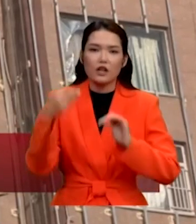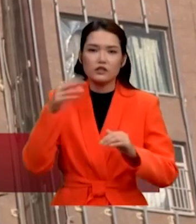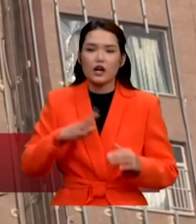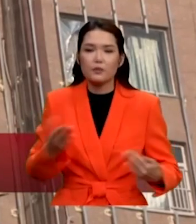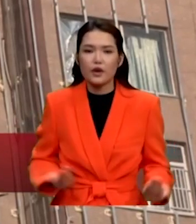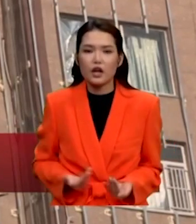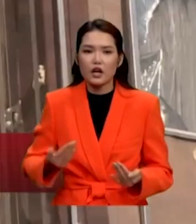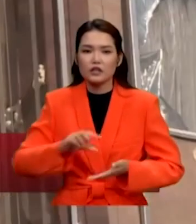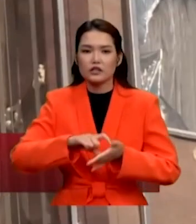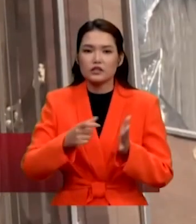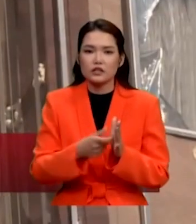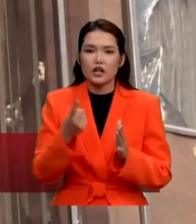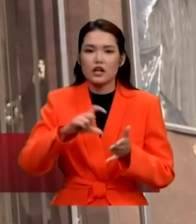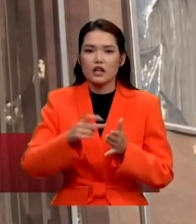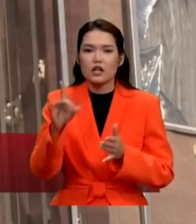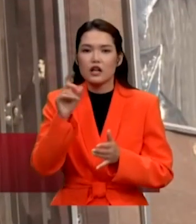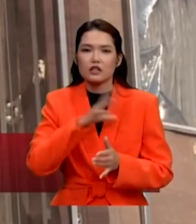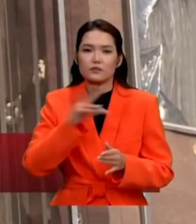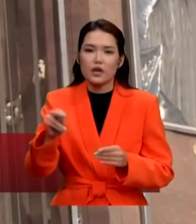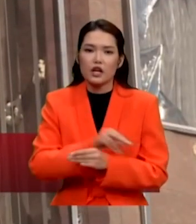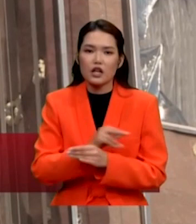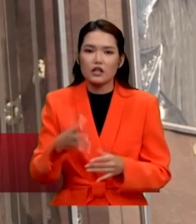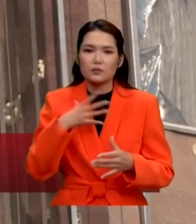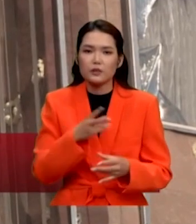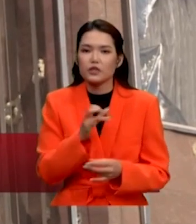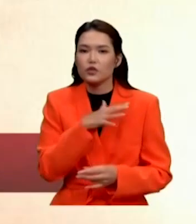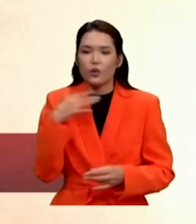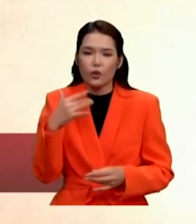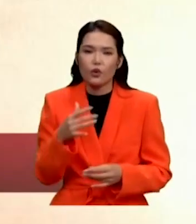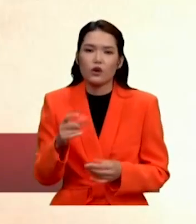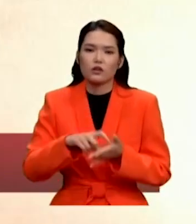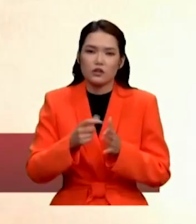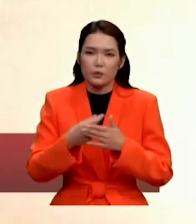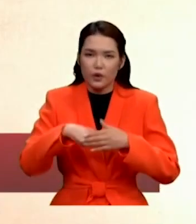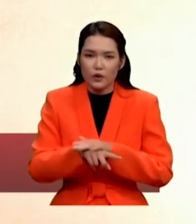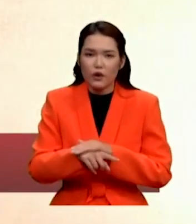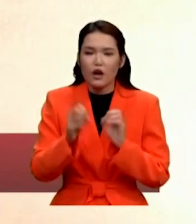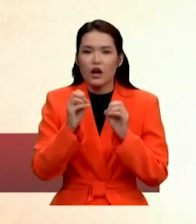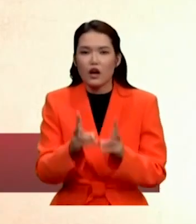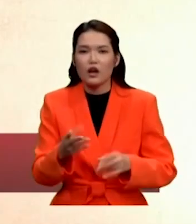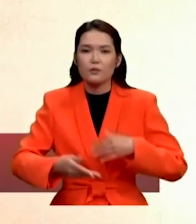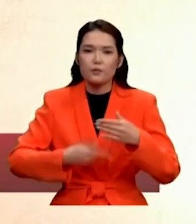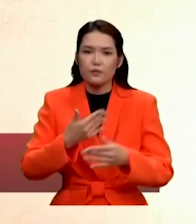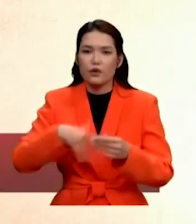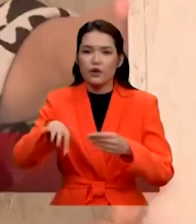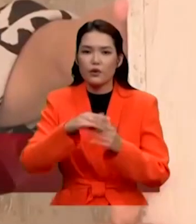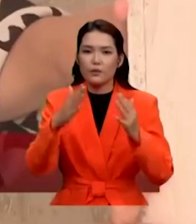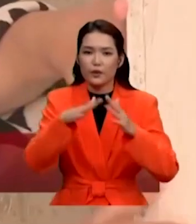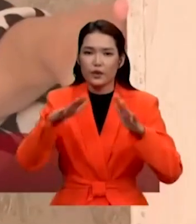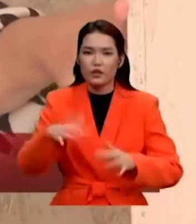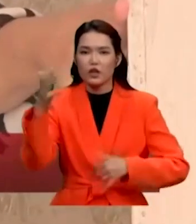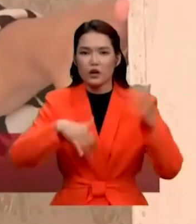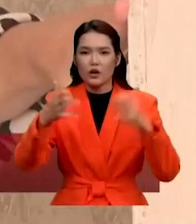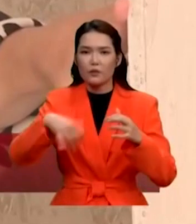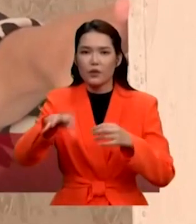по рыночной цене в черновой отделке. Но ремонтировать пришлось не только квартиры. В подъезде было опасно ходить, а стены дома во время дождя